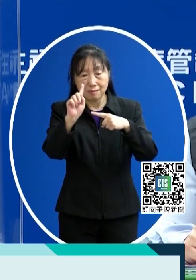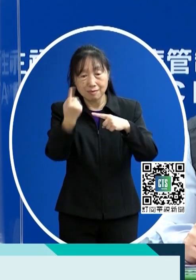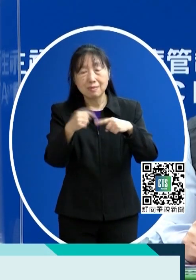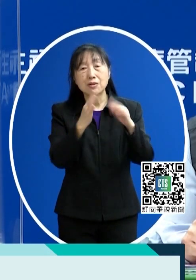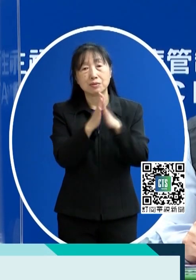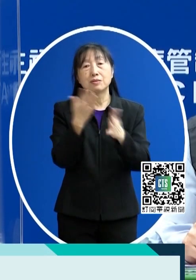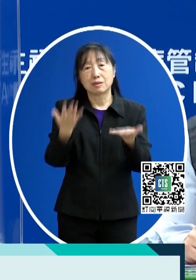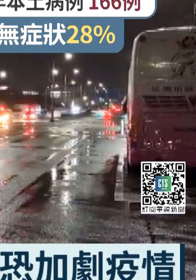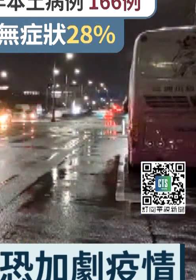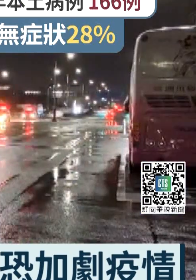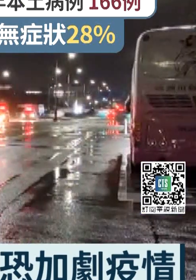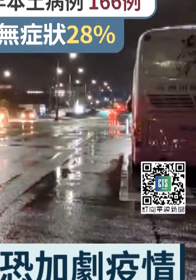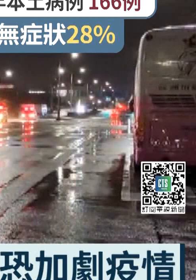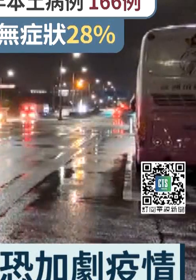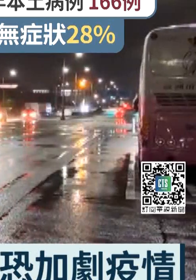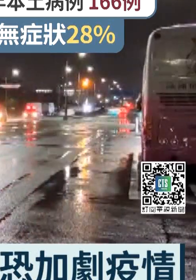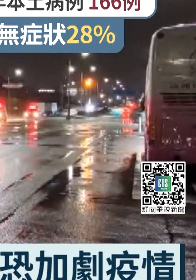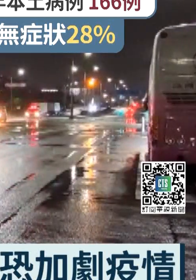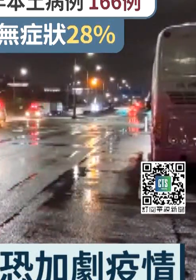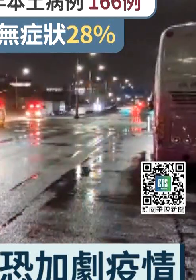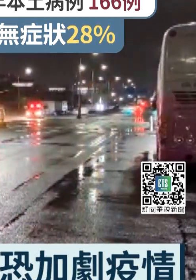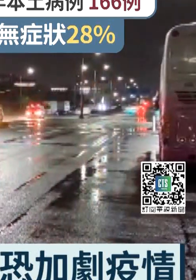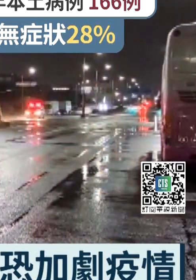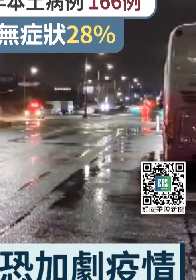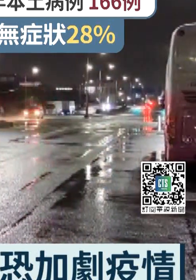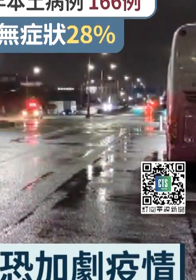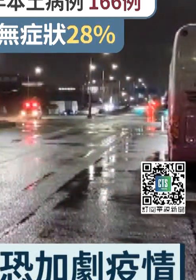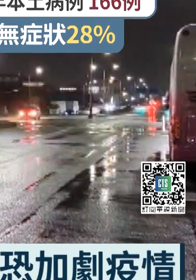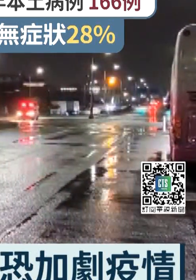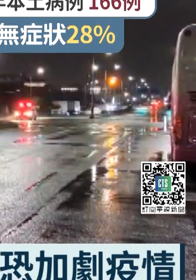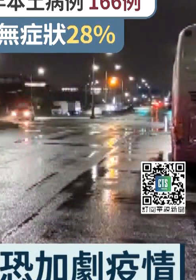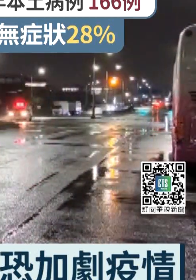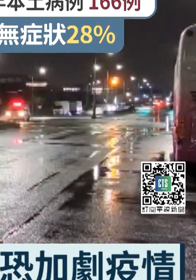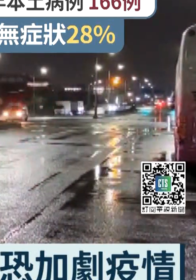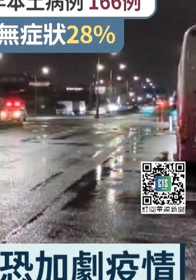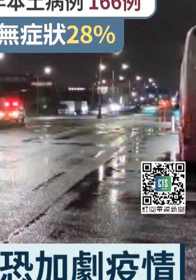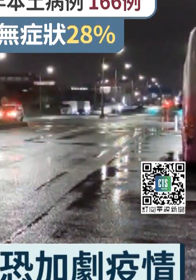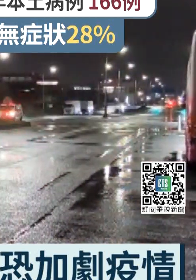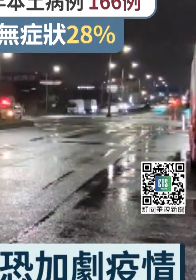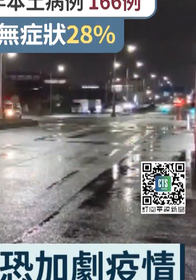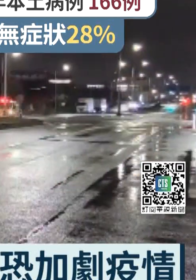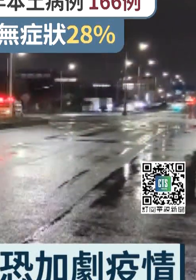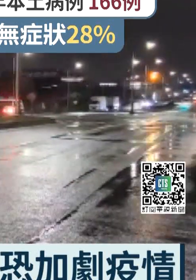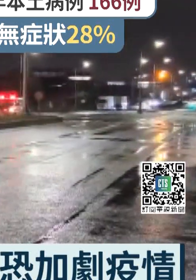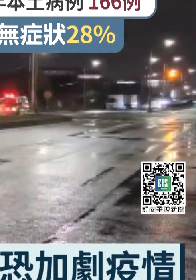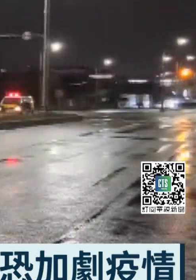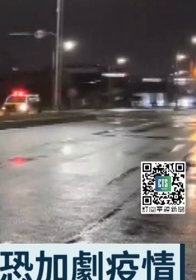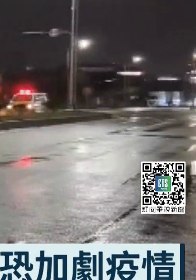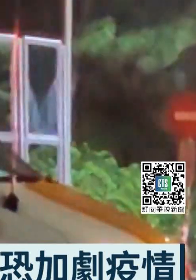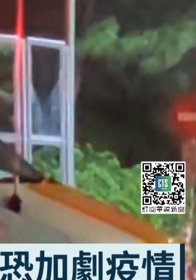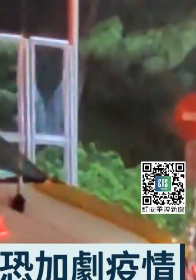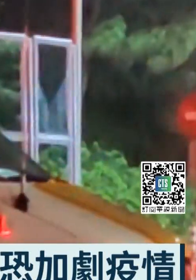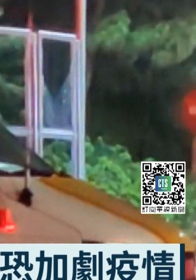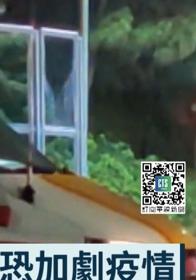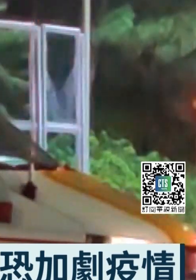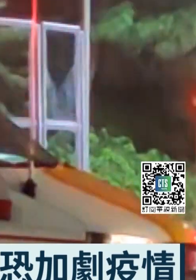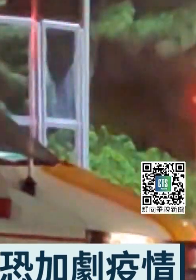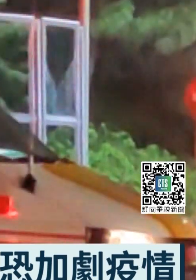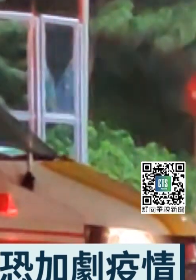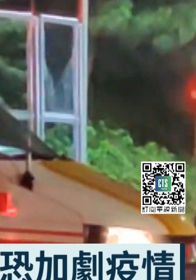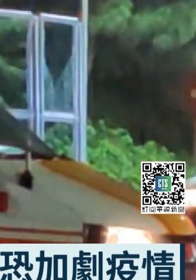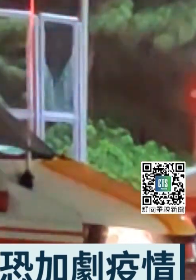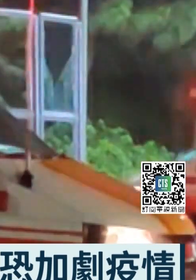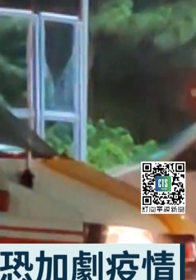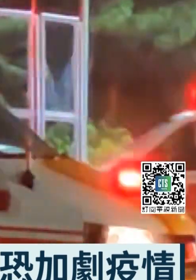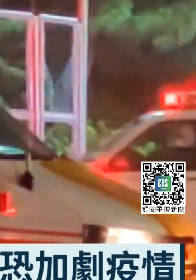的一个群聚。 截至目前，今年本土病例共有166例，轻症占72%，无症状的占28%。尽管没有中重症